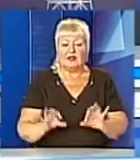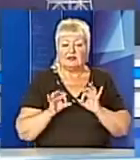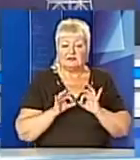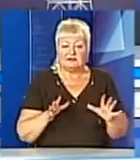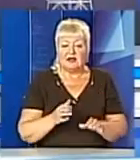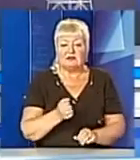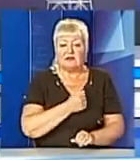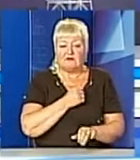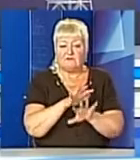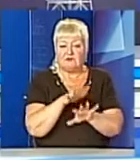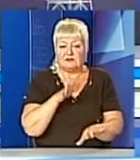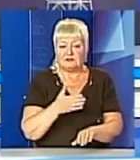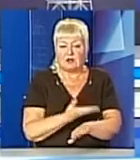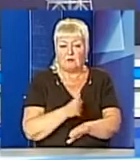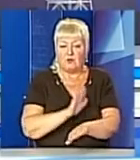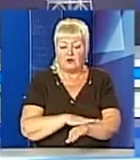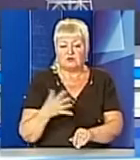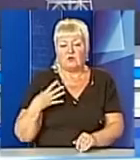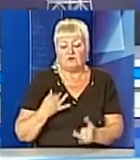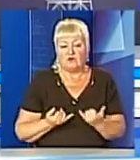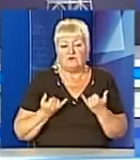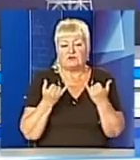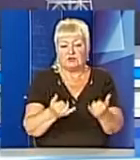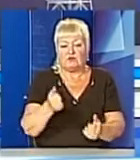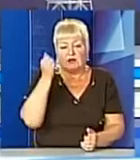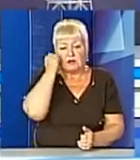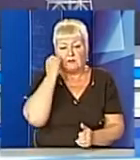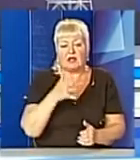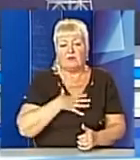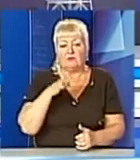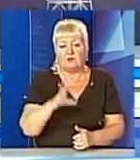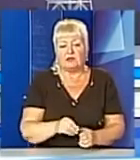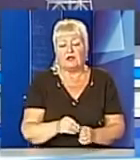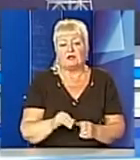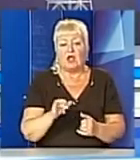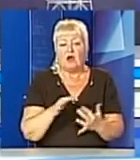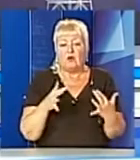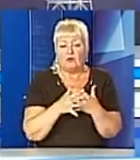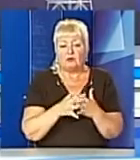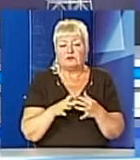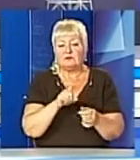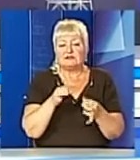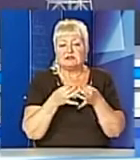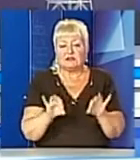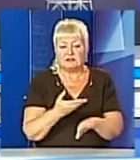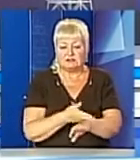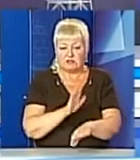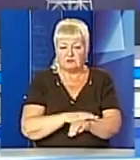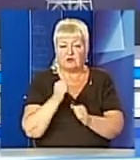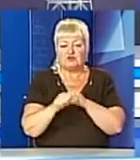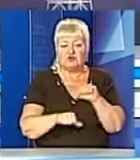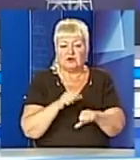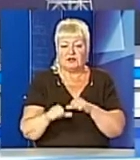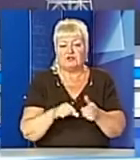Свято війська польського. У Львові вшанували пам'ять полеглих у боротьбі за незалежність Польщі. Щорічно цей день